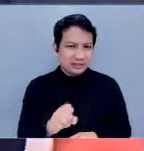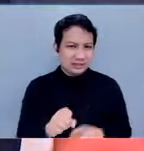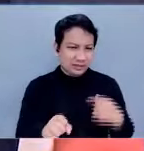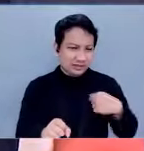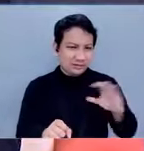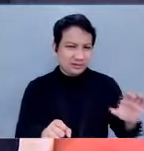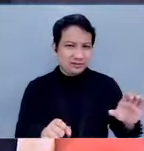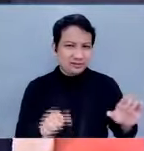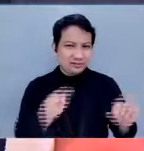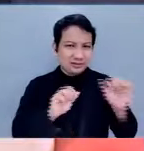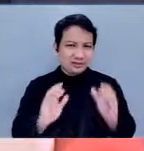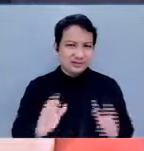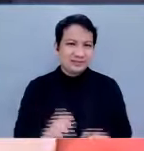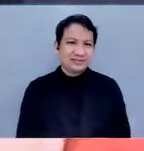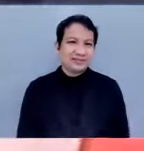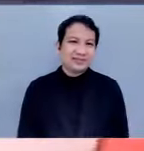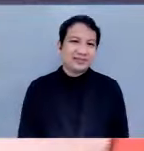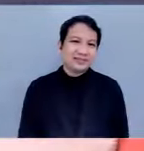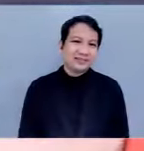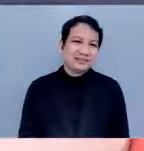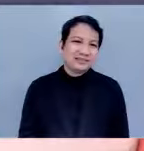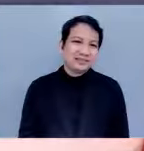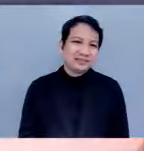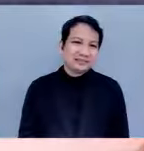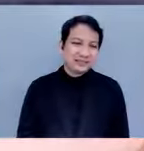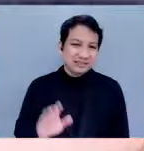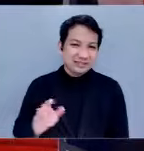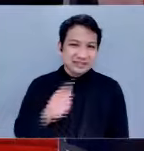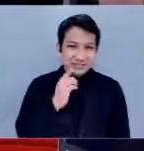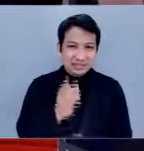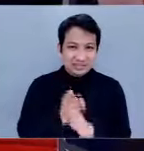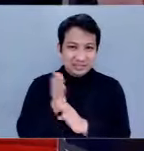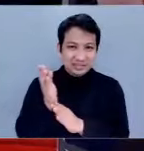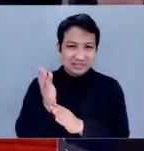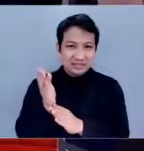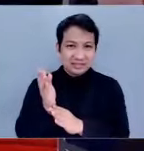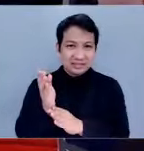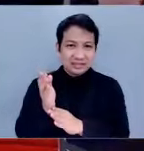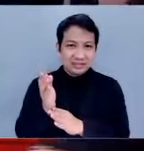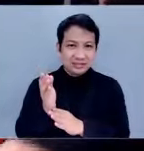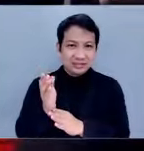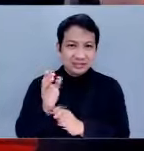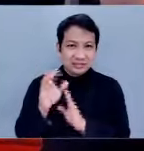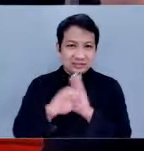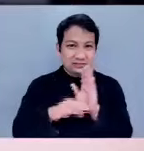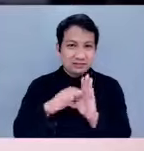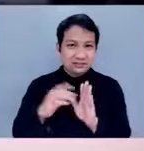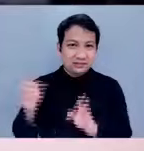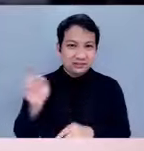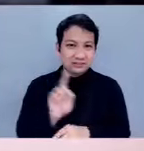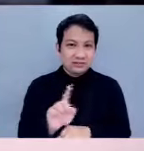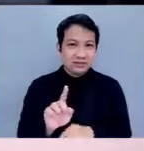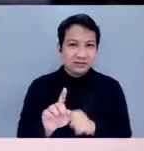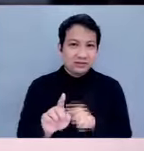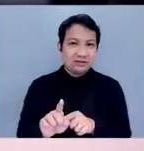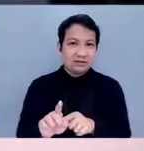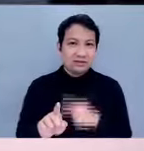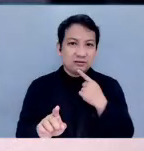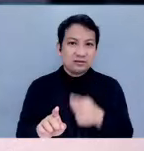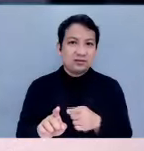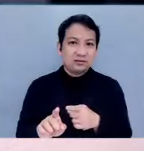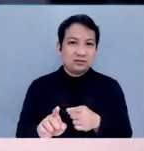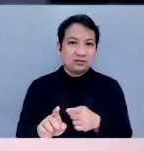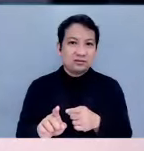Kasi Donnie, parang may pananakot. Ganun. Si Donnie, papunta pa lang siya ng set. In character na siya. Mm. So, hindi kami close dito sa